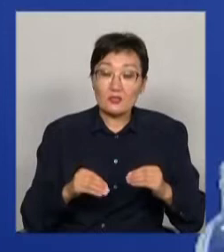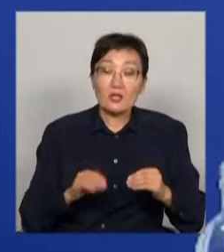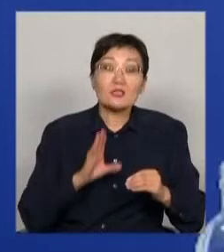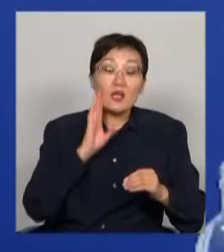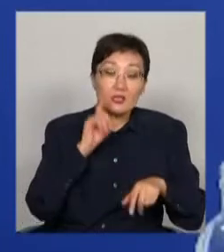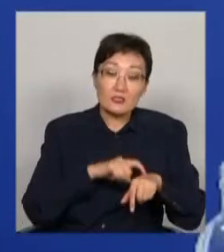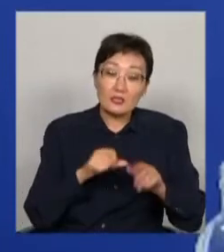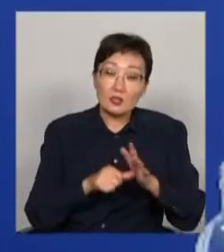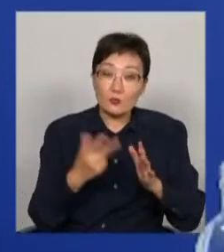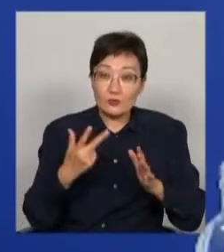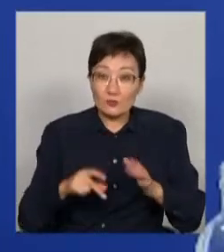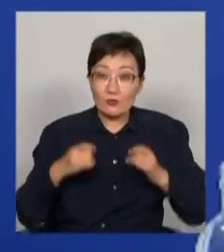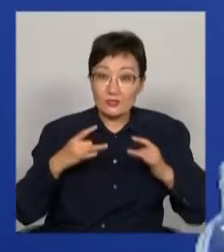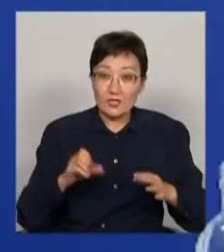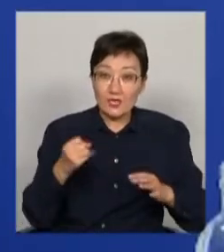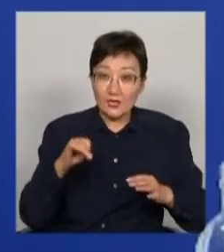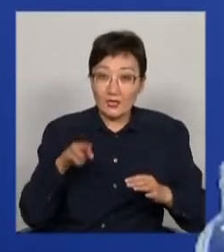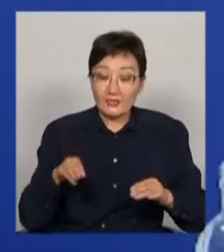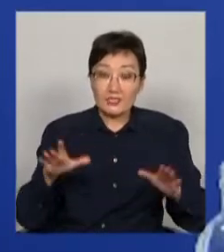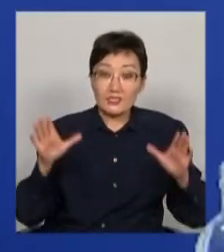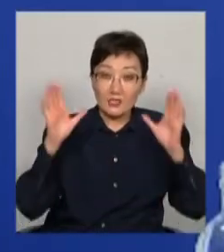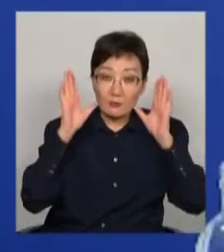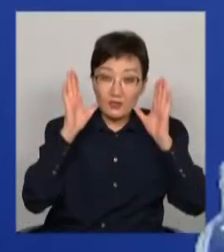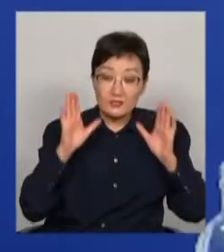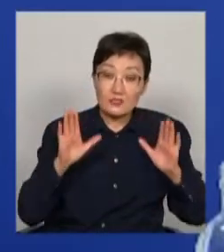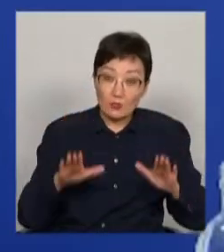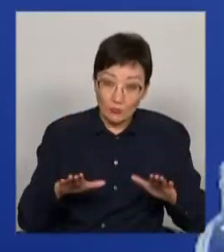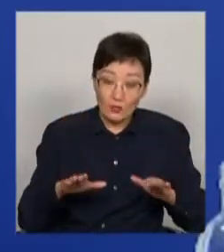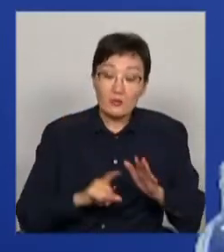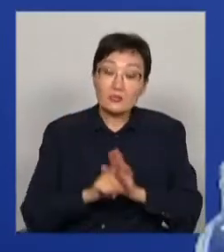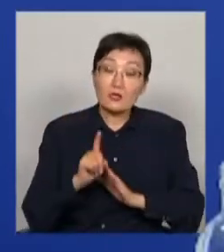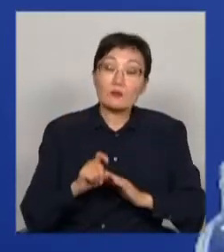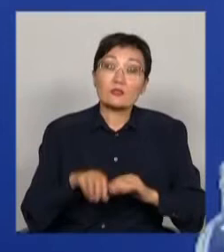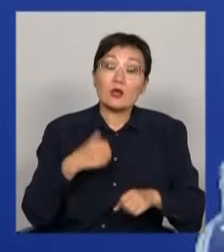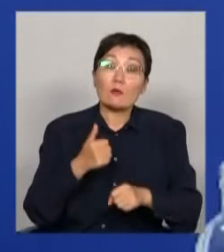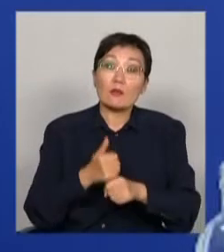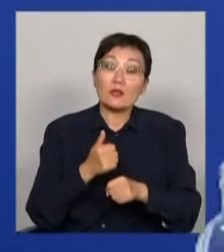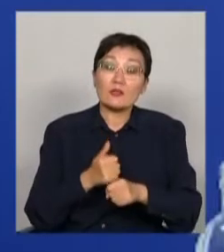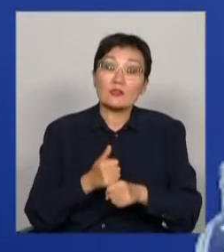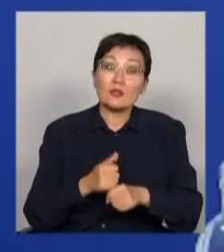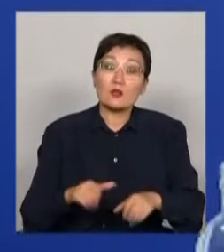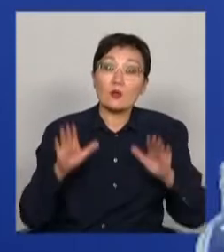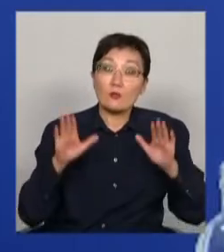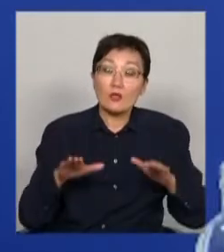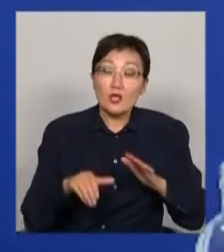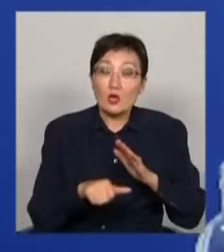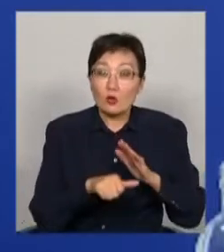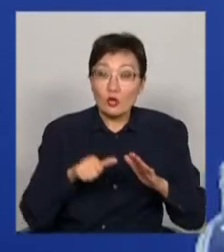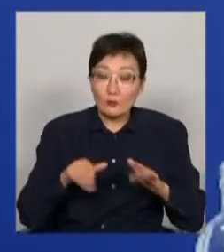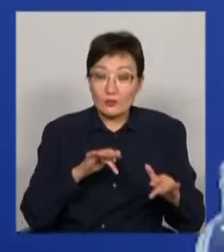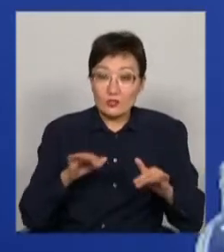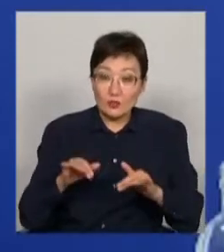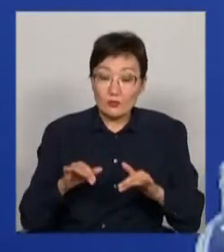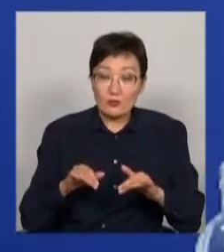6:30-да мерекелік айт намазы оқылады. Айтулы мерекенің басты ғибадаты құрбандық шалу рәсіміне